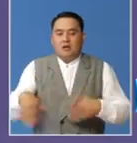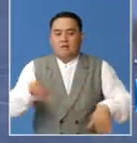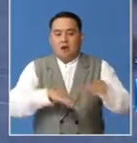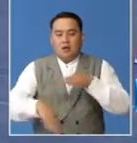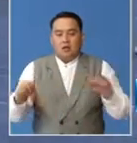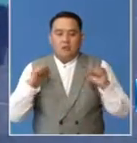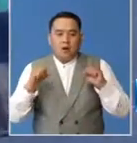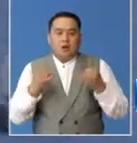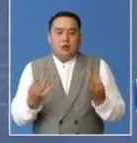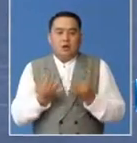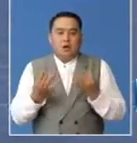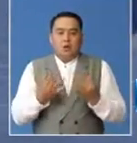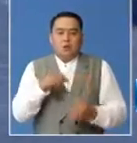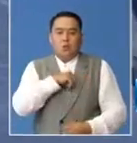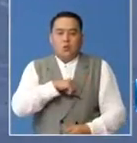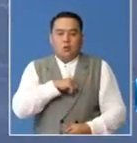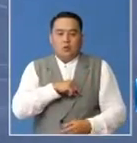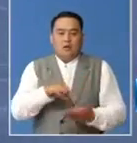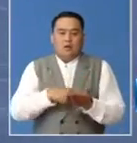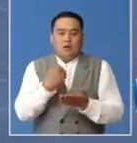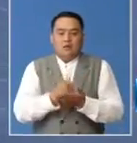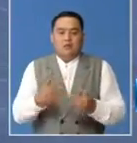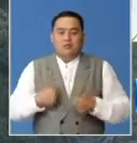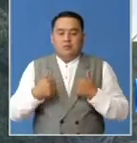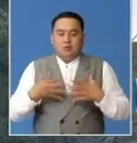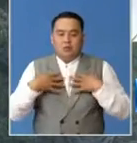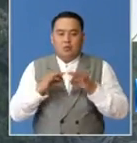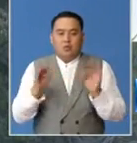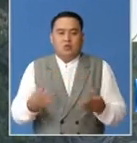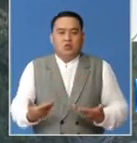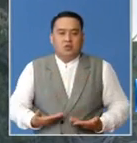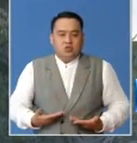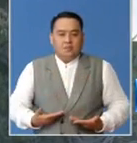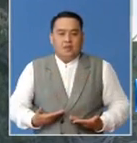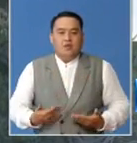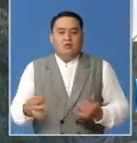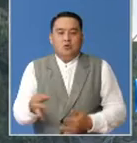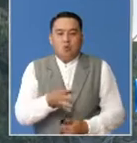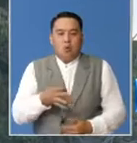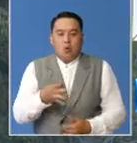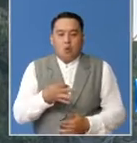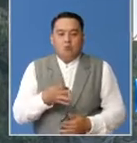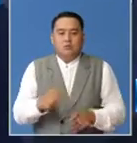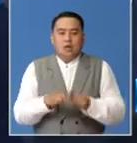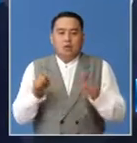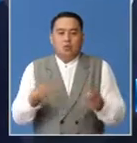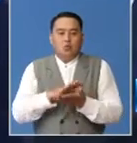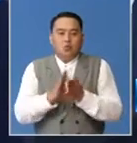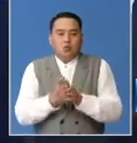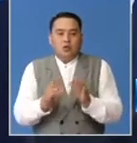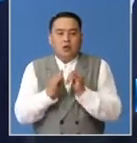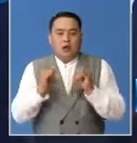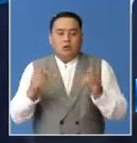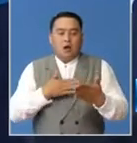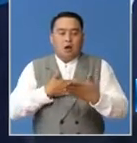царят спортивный азарт, сила духа и, самое главное, стремление к здоровому образу жизни. Сегодня в области последовательно создаются условия для